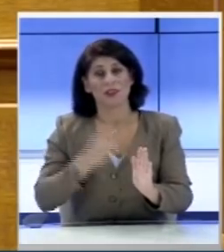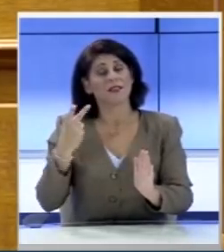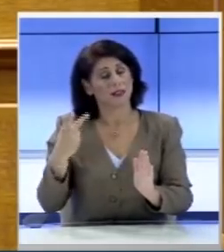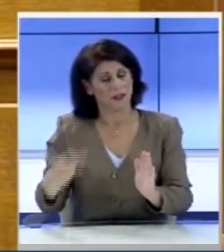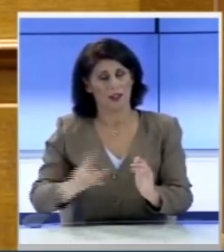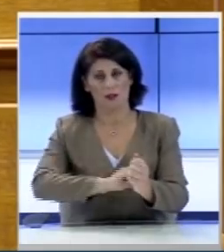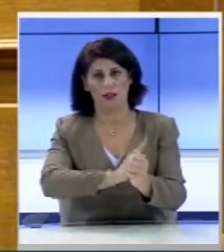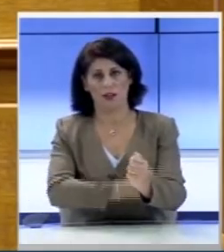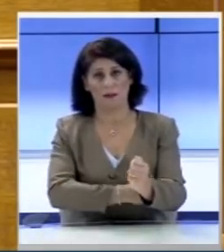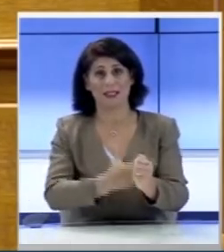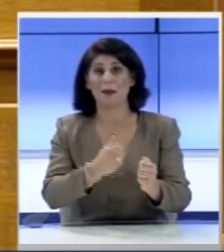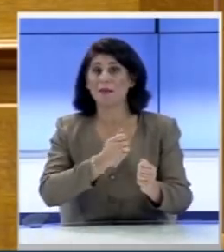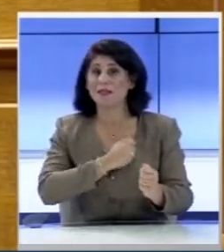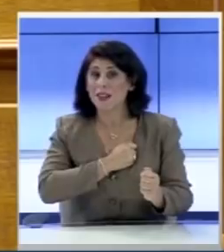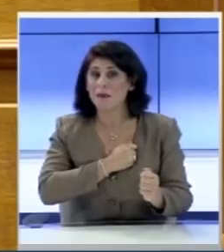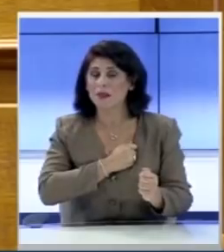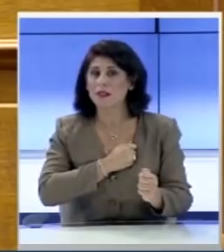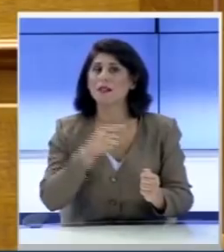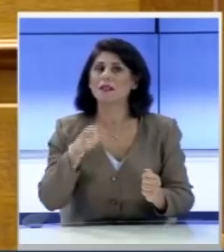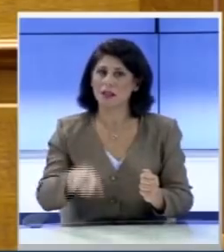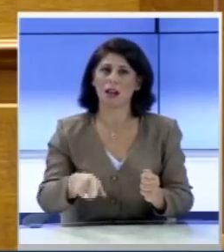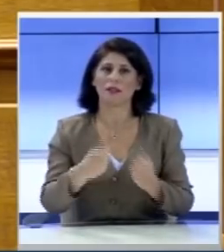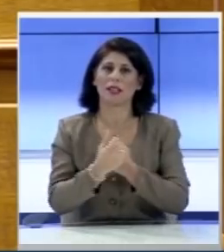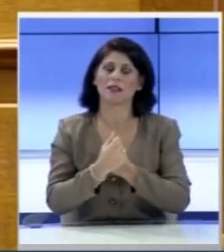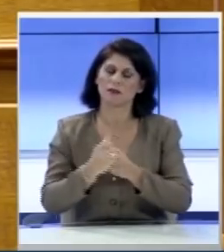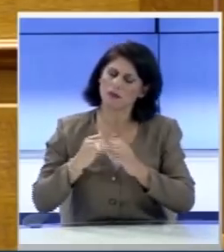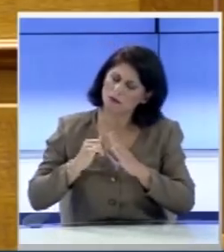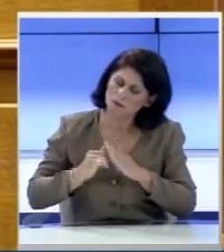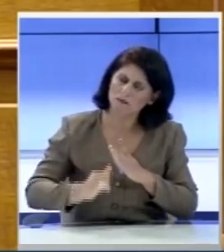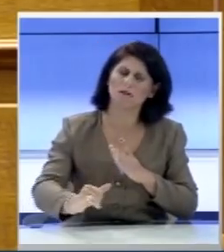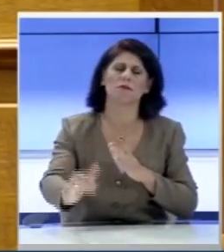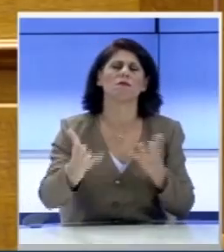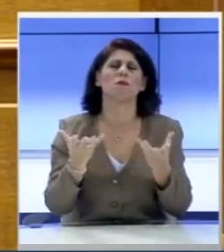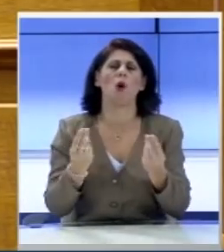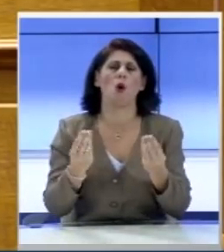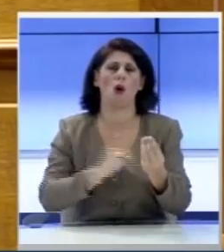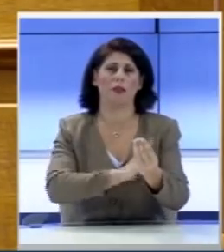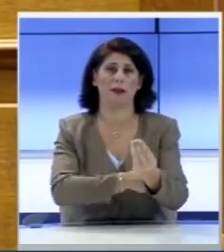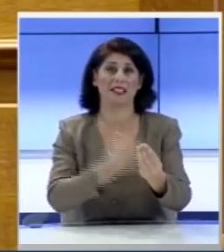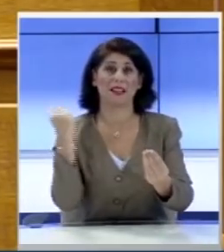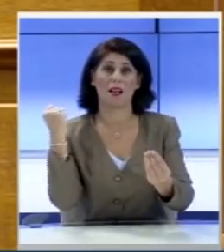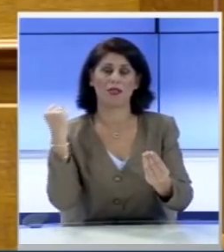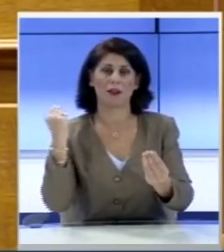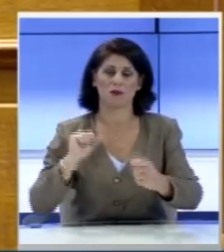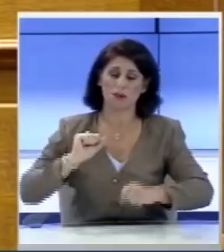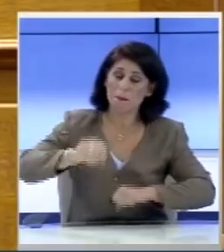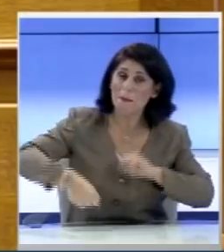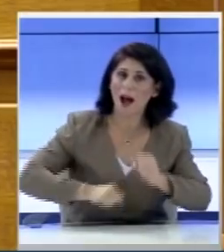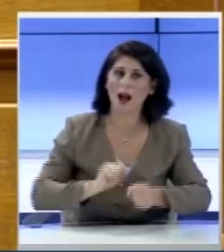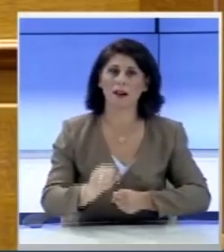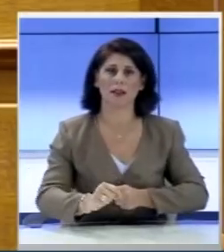δυνάμεις, να πιστέψει σε αυτές τις ανεξάντλητες δυνάμεις του, για να δυναμώσει την πάλη του